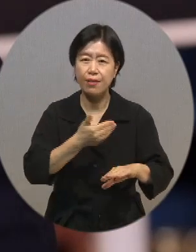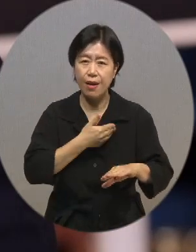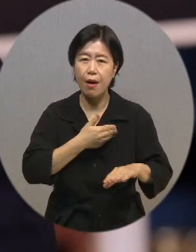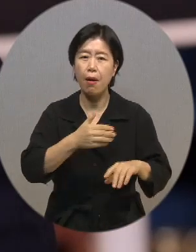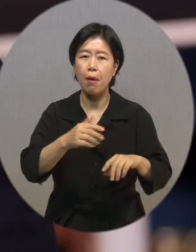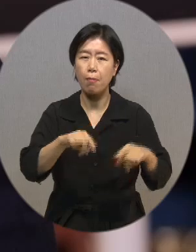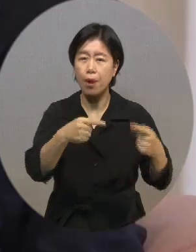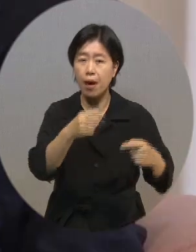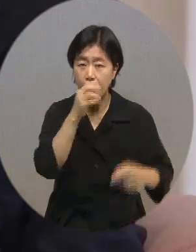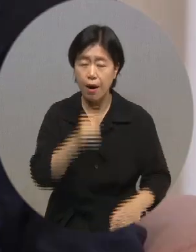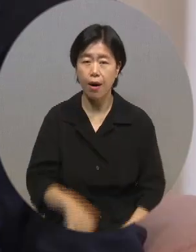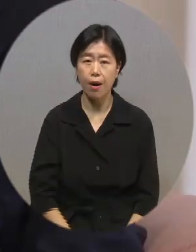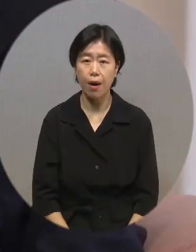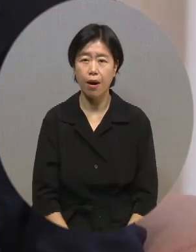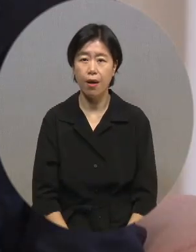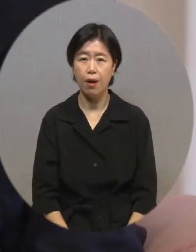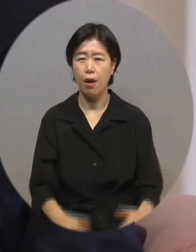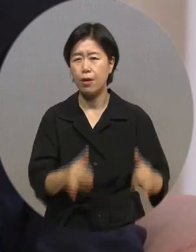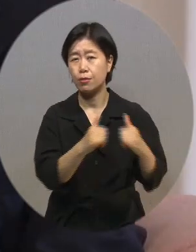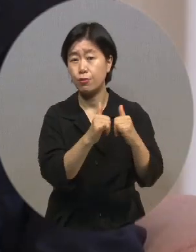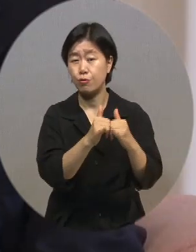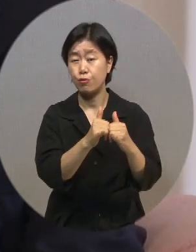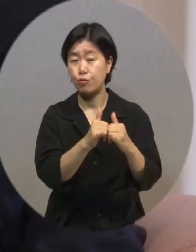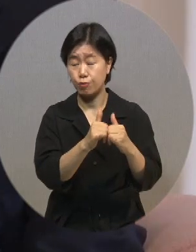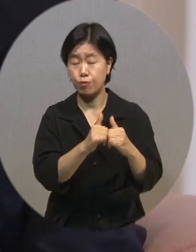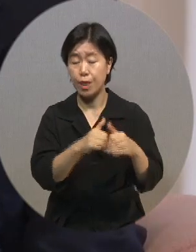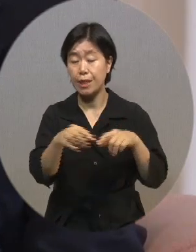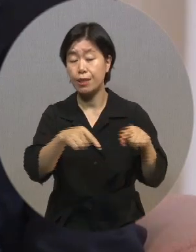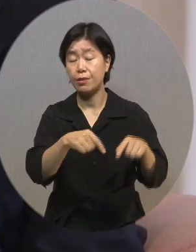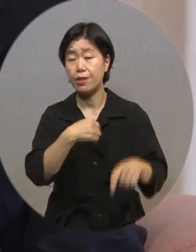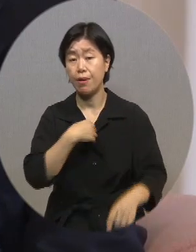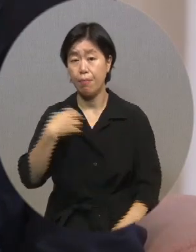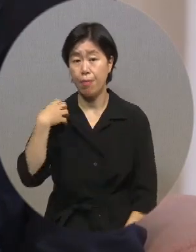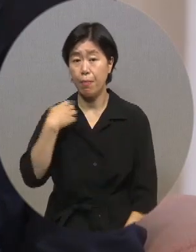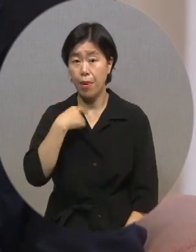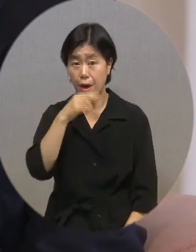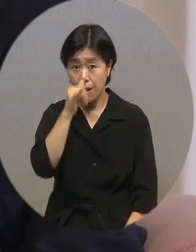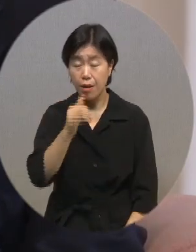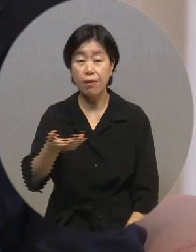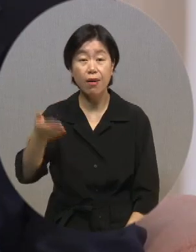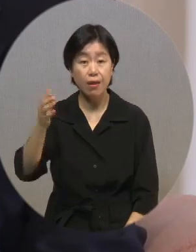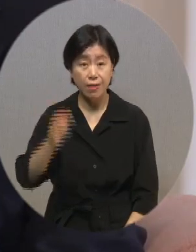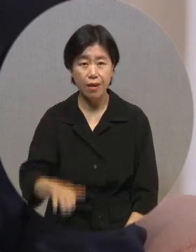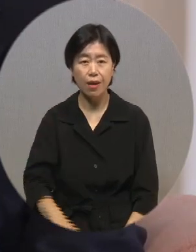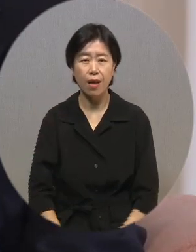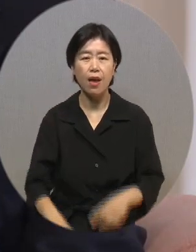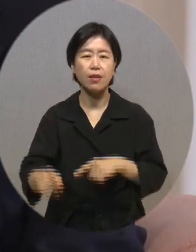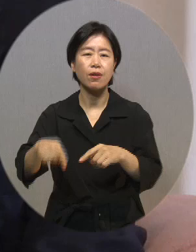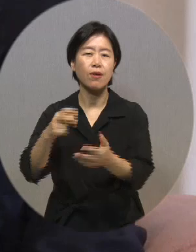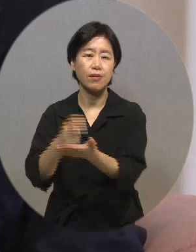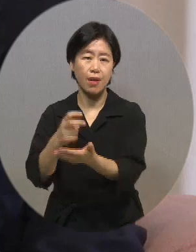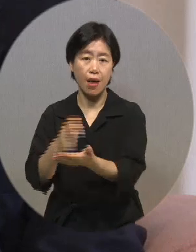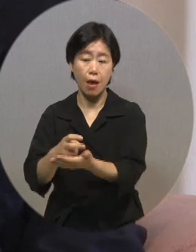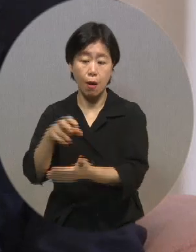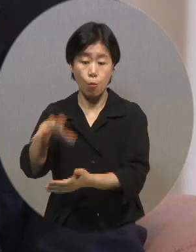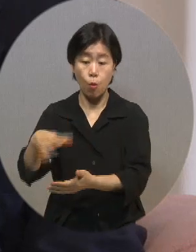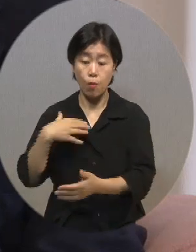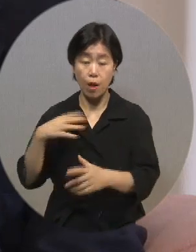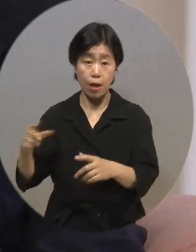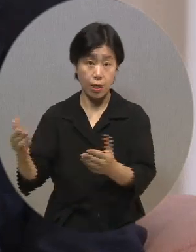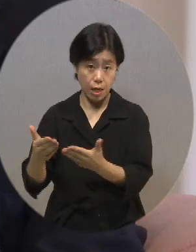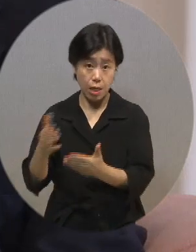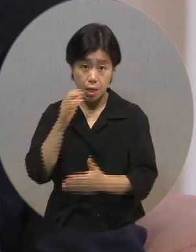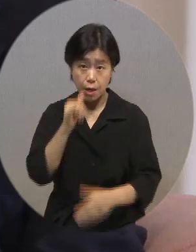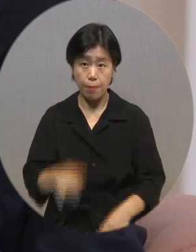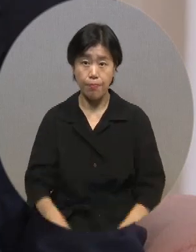지휘관을 다 했고 특수전 사령관을 했습니다. 네. 그렇지만 또 정책부서에도 근무를 했고요.